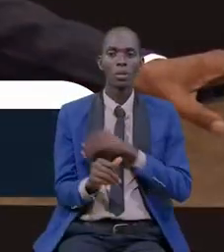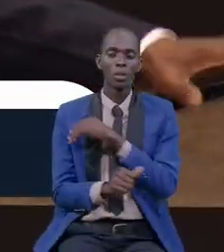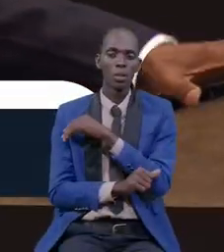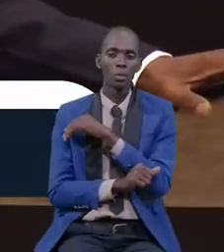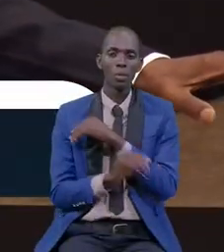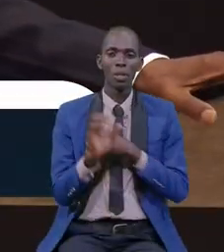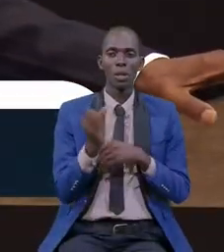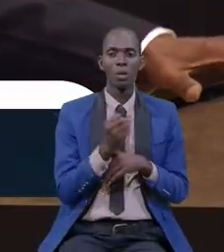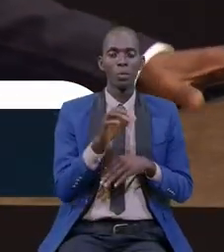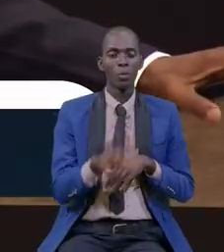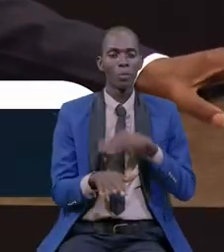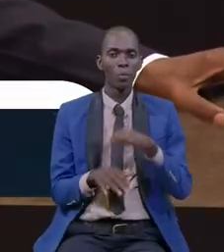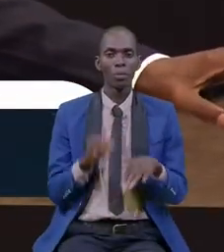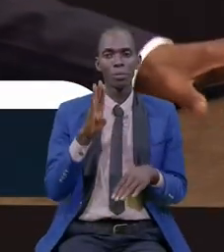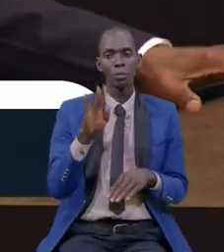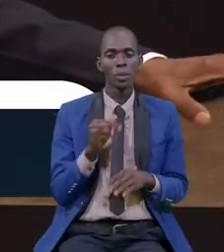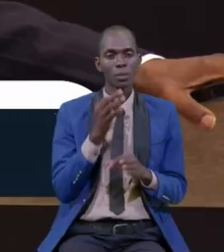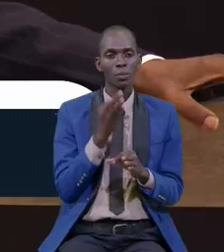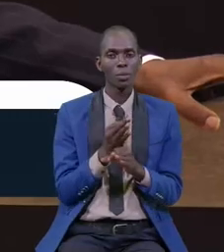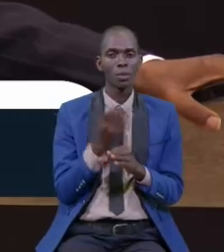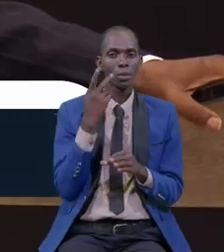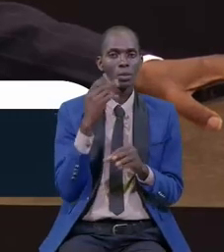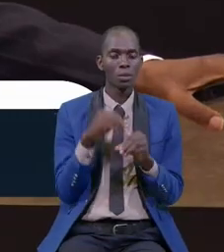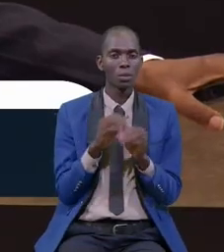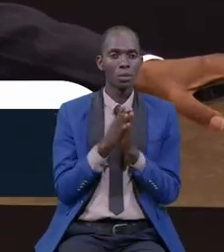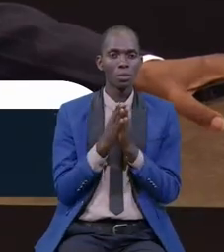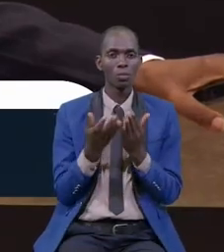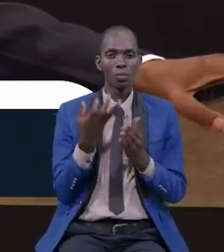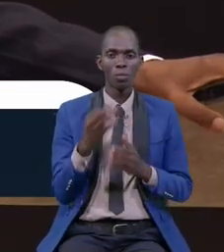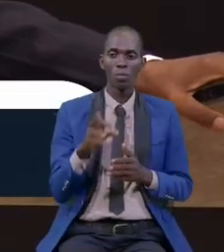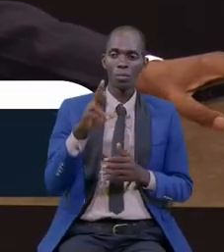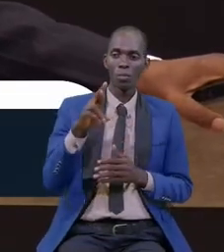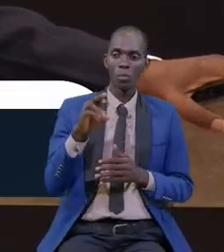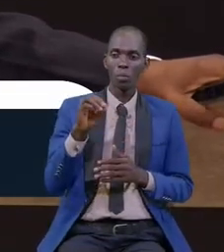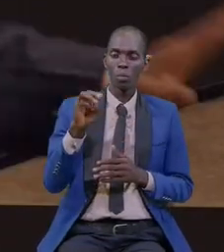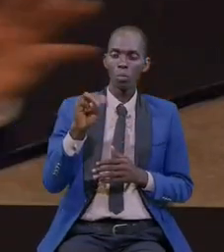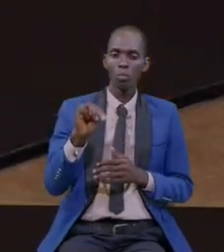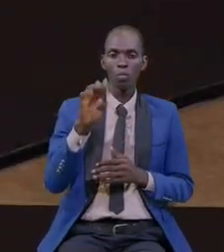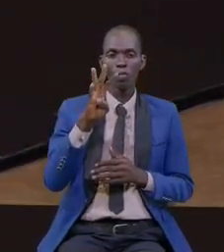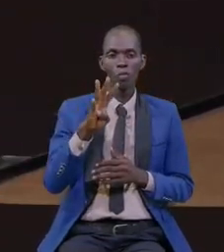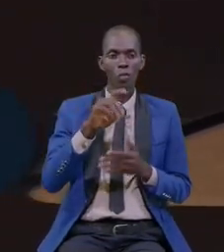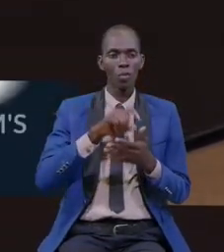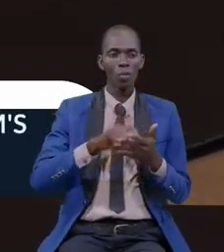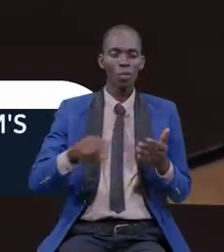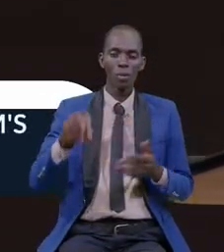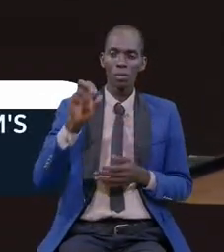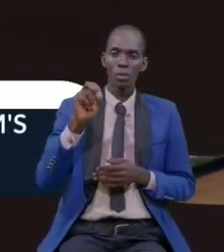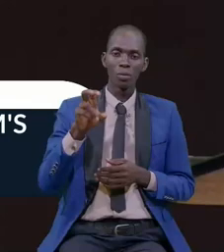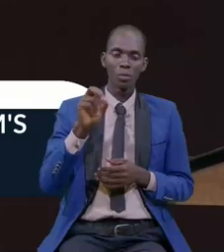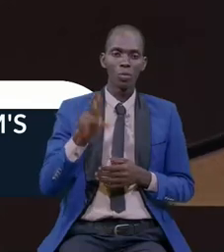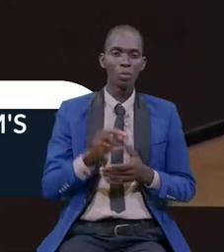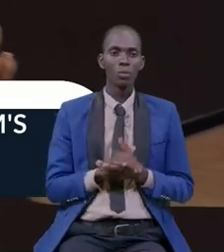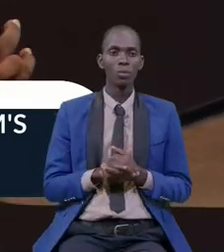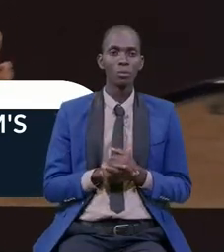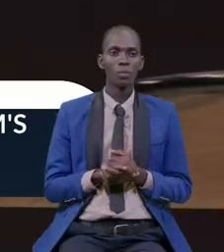la foi nous considérons Romains 4 verset 12 Romains 4 verset